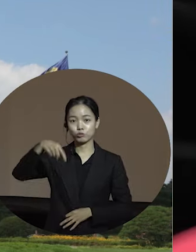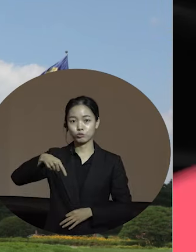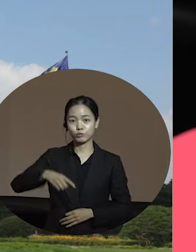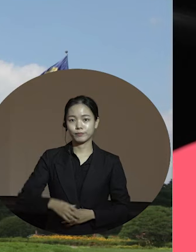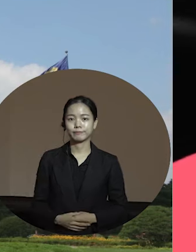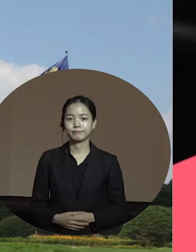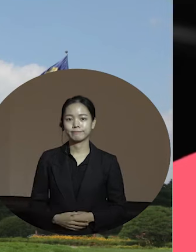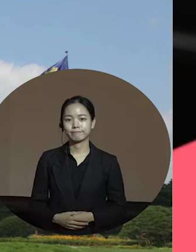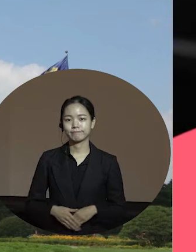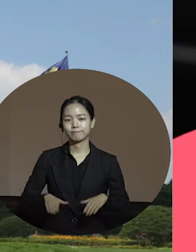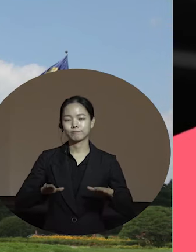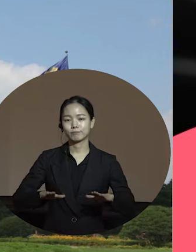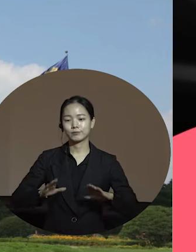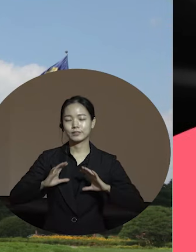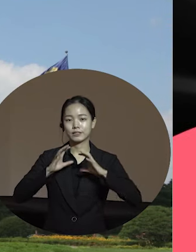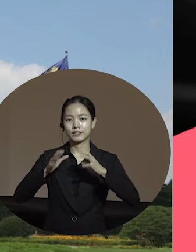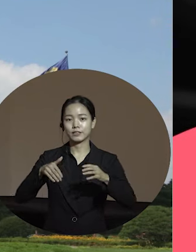오늘